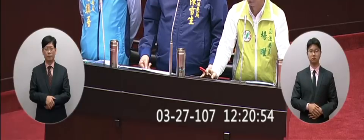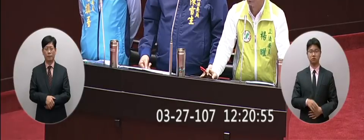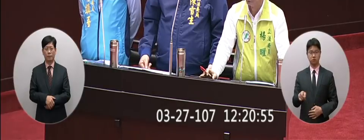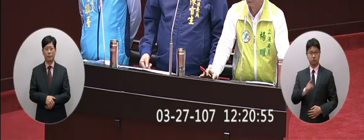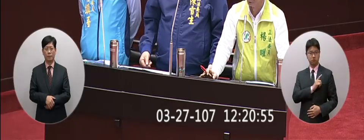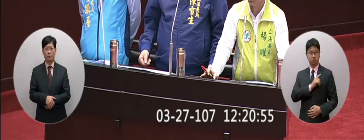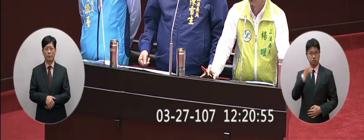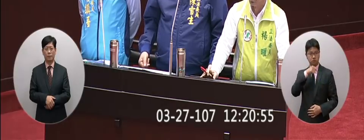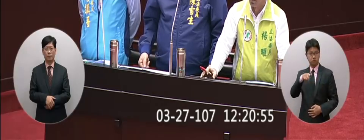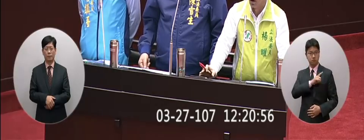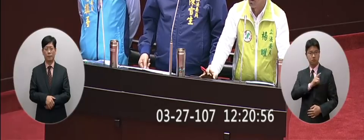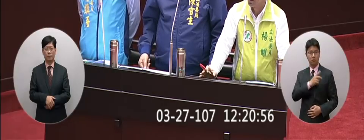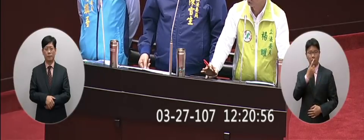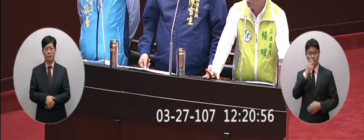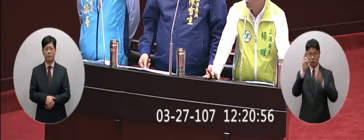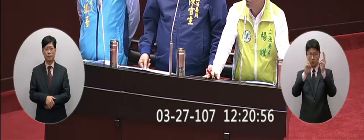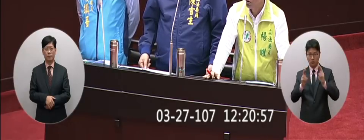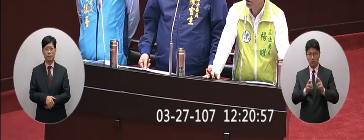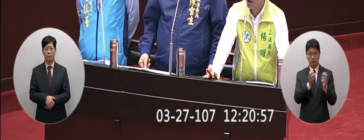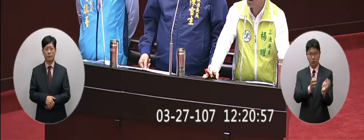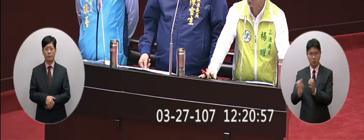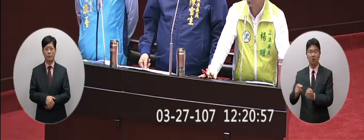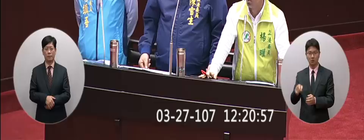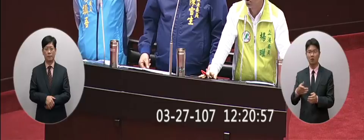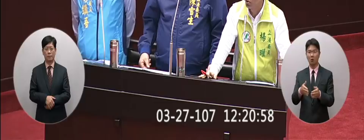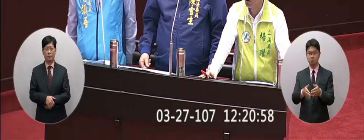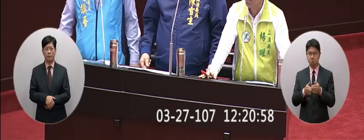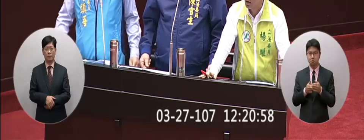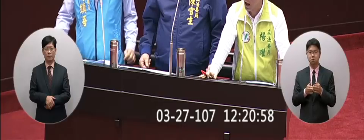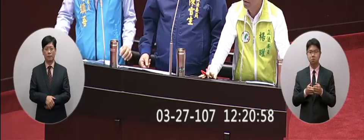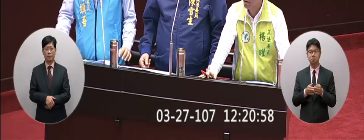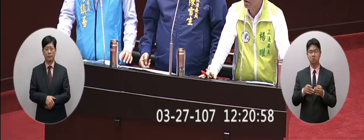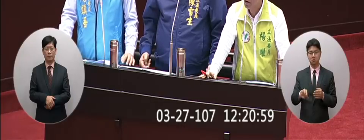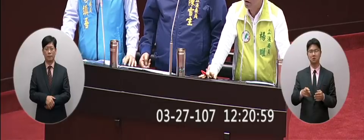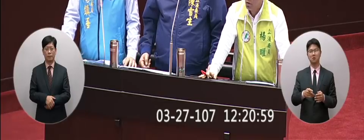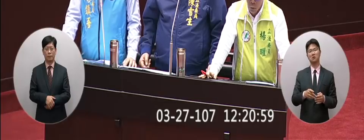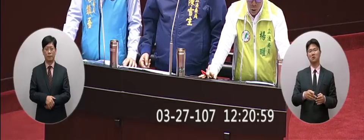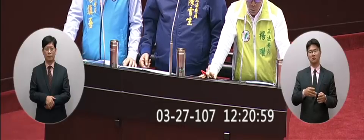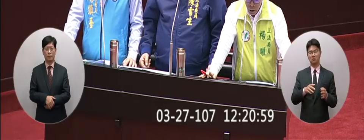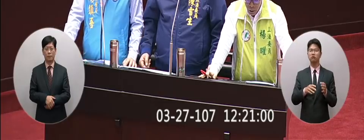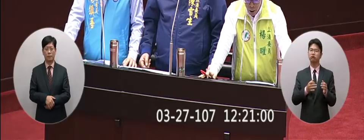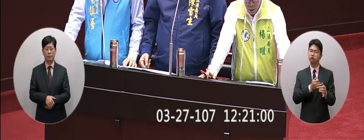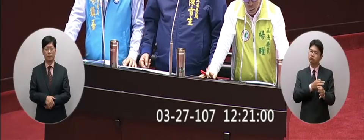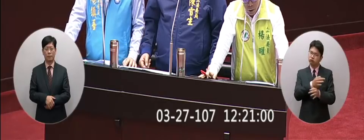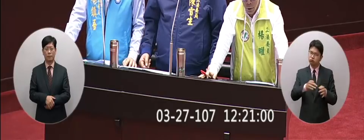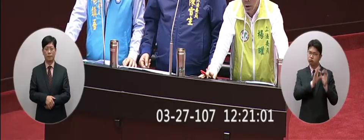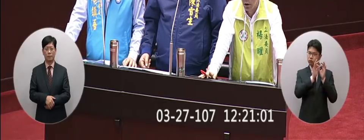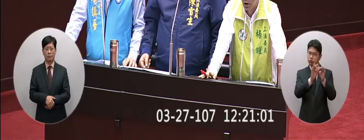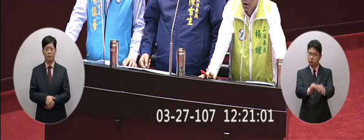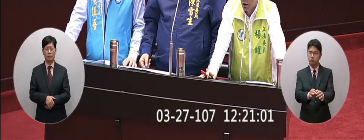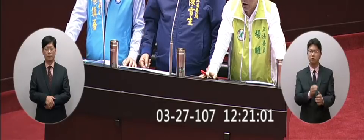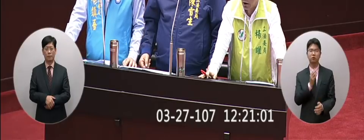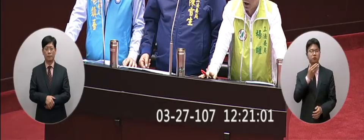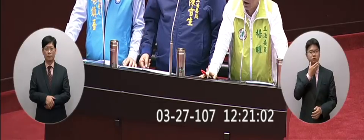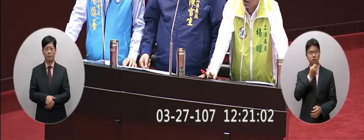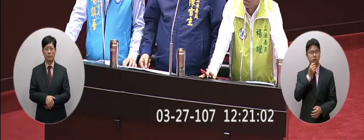绿能 的能源注入，才能够永续的发展。我是不是这样子？我是不是给